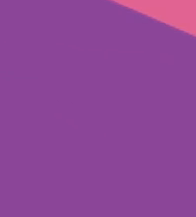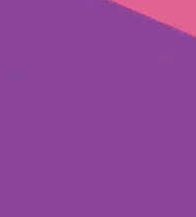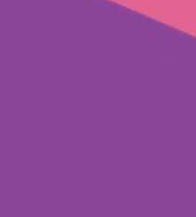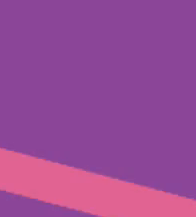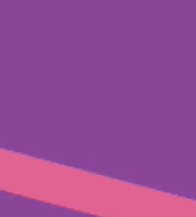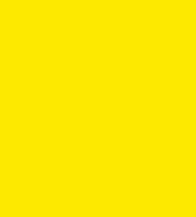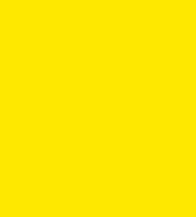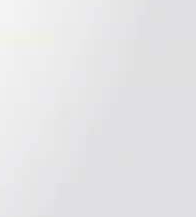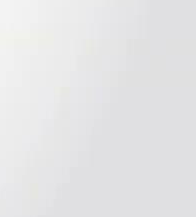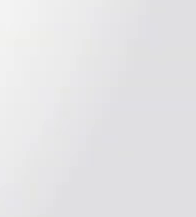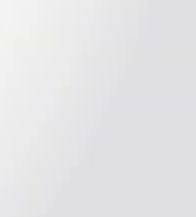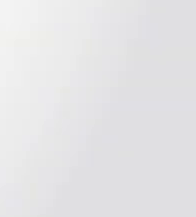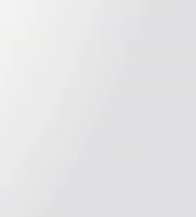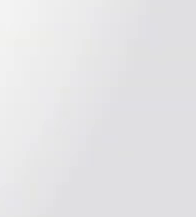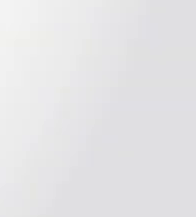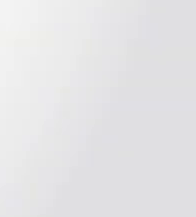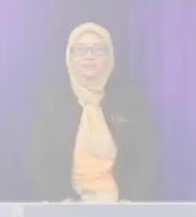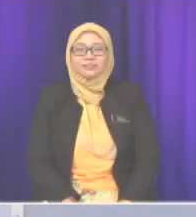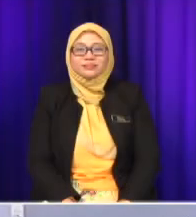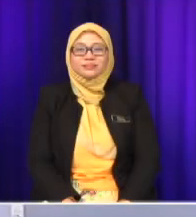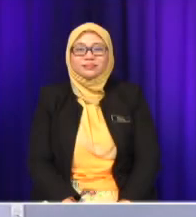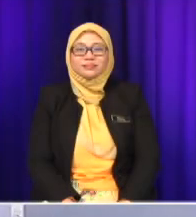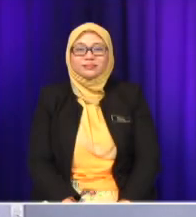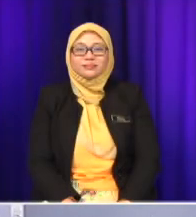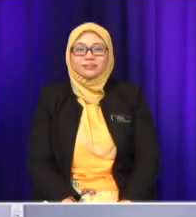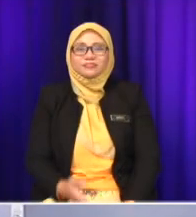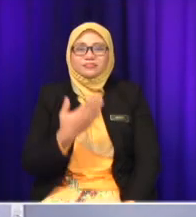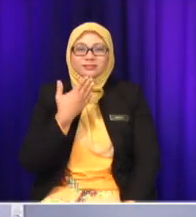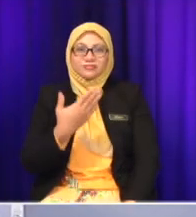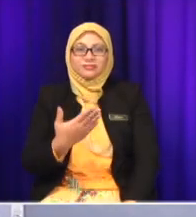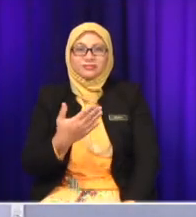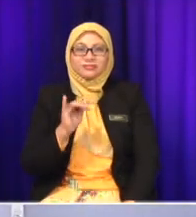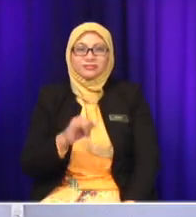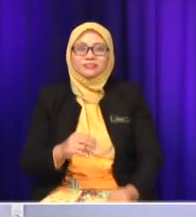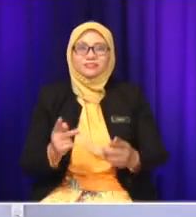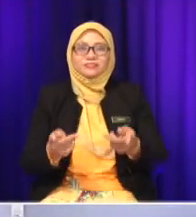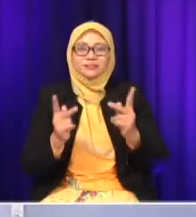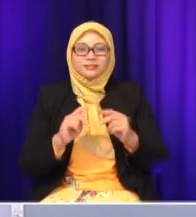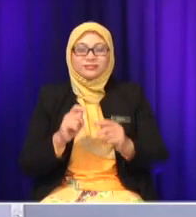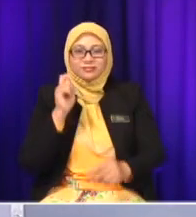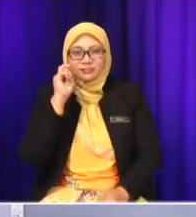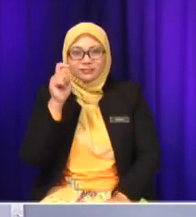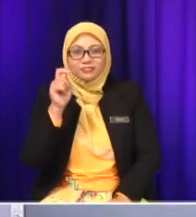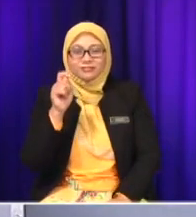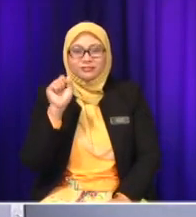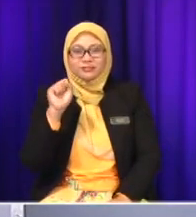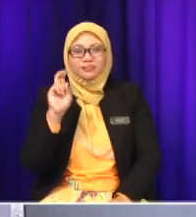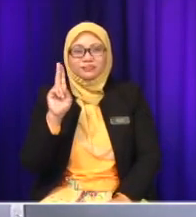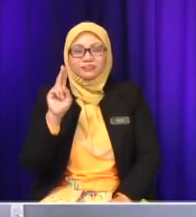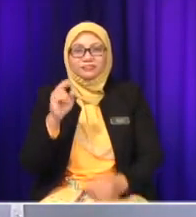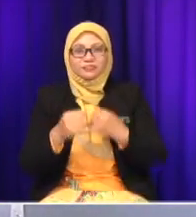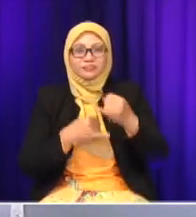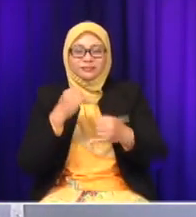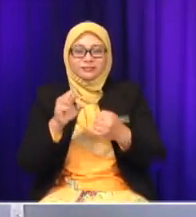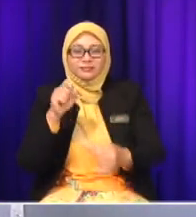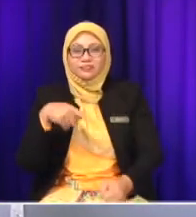Didik TV KPM terima kasih kepada anda yang sedang menonton sukses SPM 2022 masih lagi bersama dengan